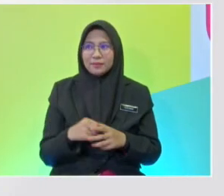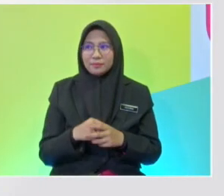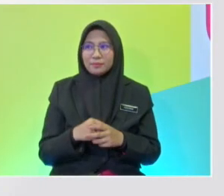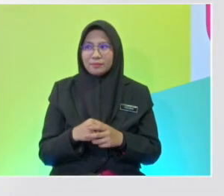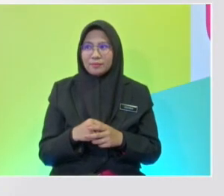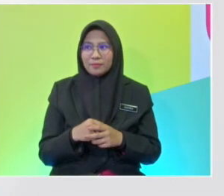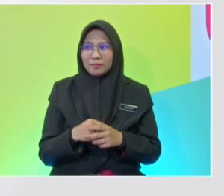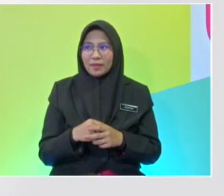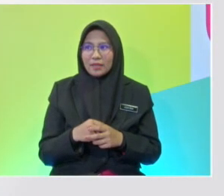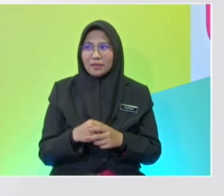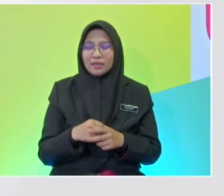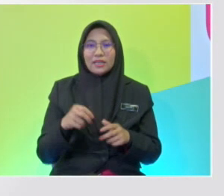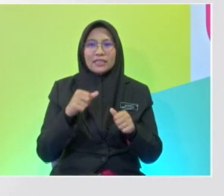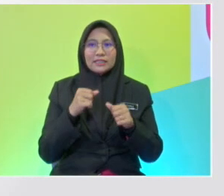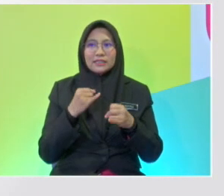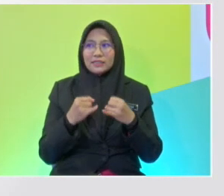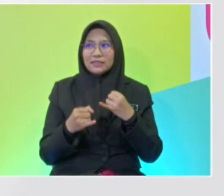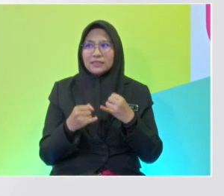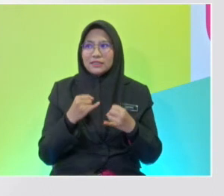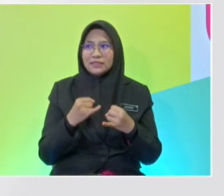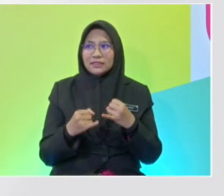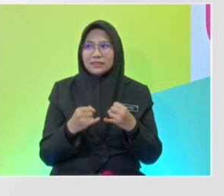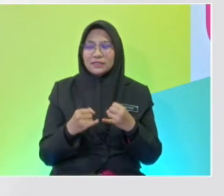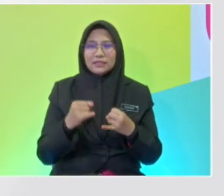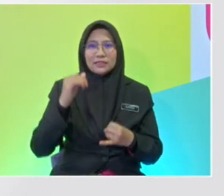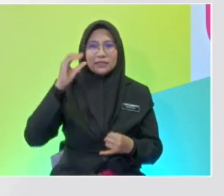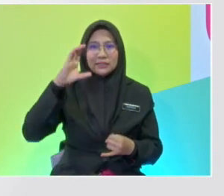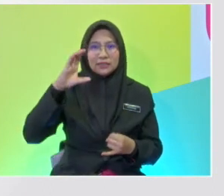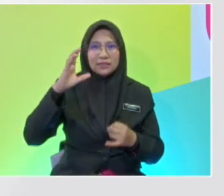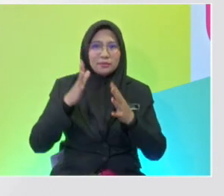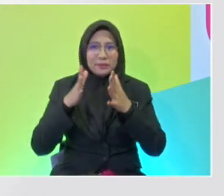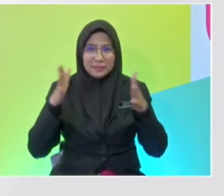dosa jangan tuli huruf kecil ikut sama Si huruf besar